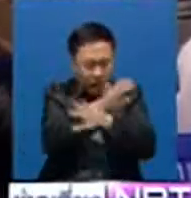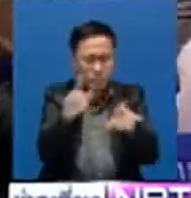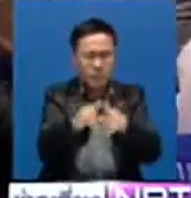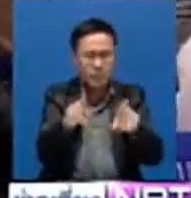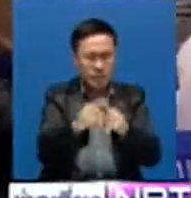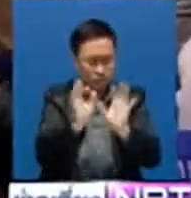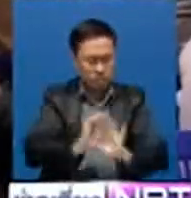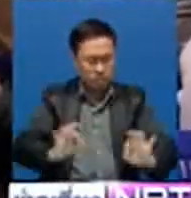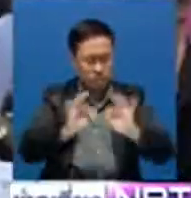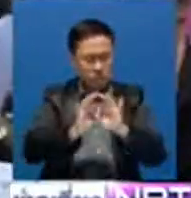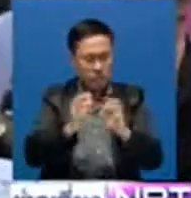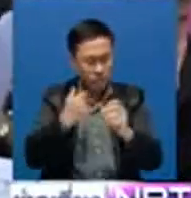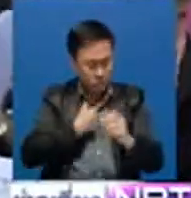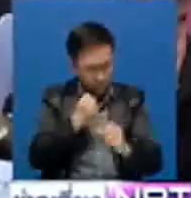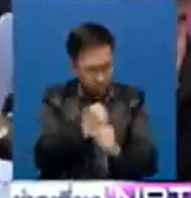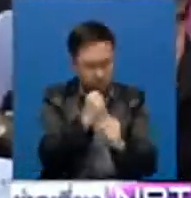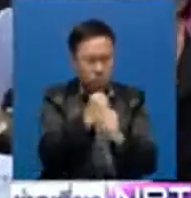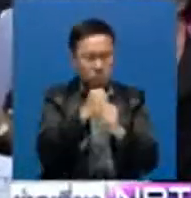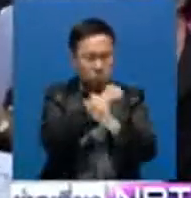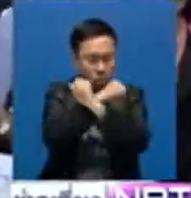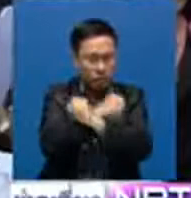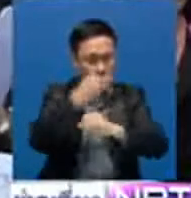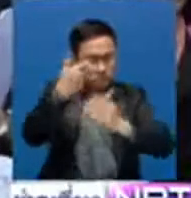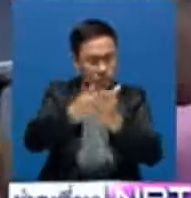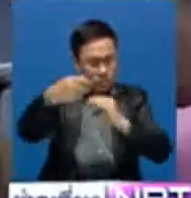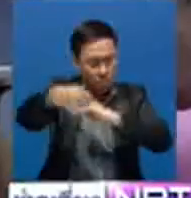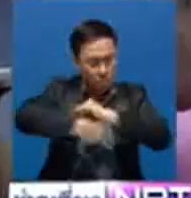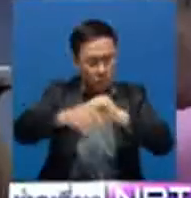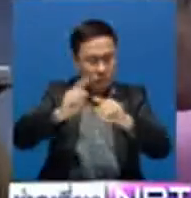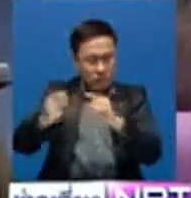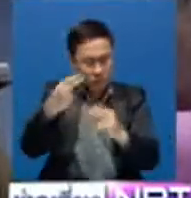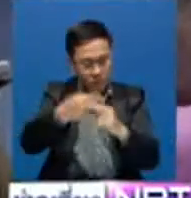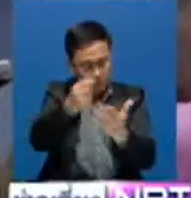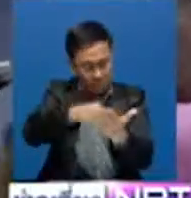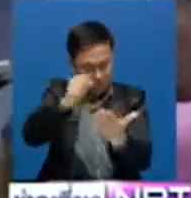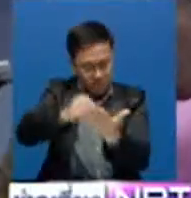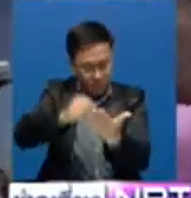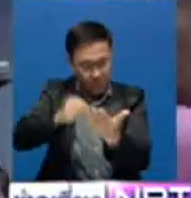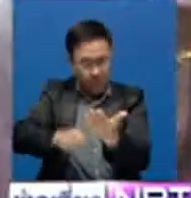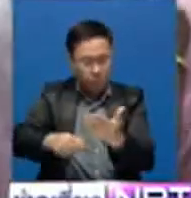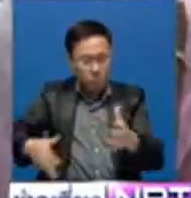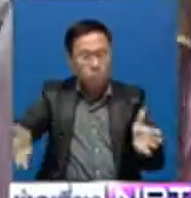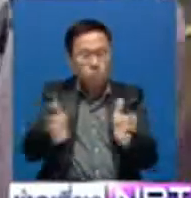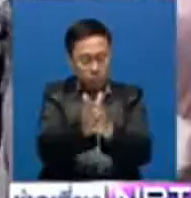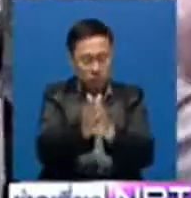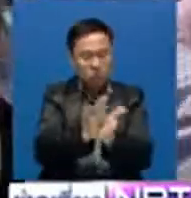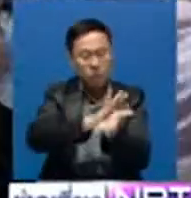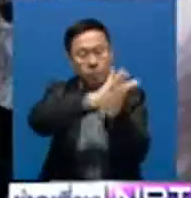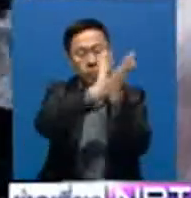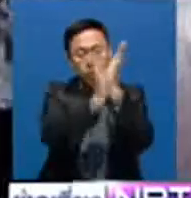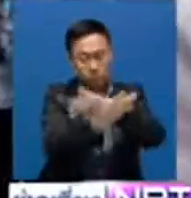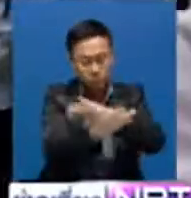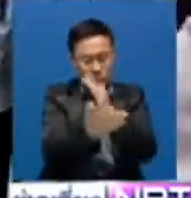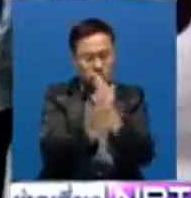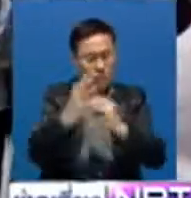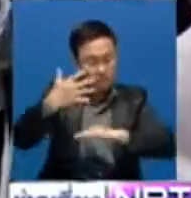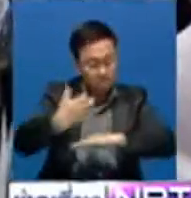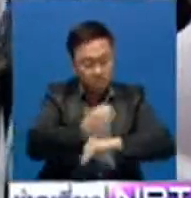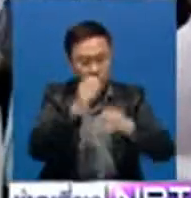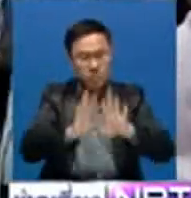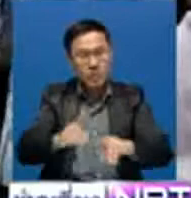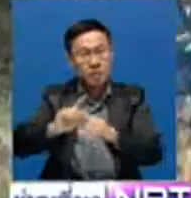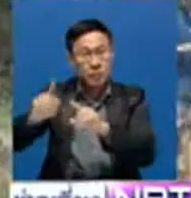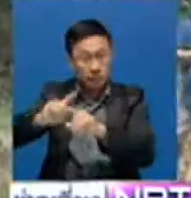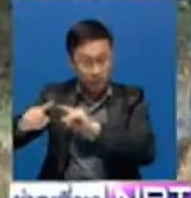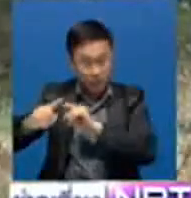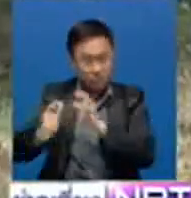สำนึกต่อหน้าที่ป้องกันการทุจริตคอรัปชั่นพร้อมลงชื่อยืนยันจะสั่นอารมณ์ร่วมกันปฏิรูปการเมืองด้วยที่จังหวัดเลย